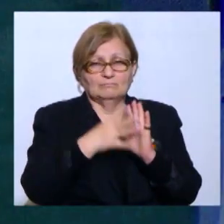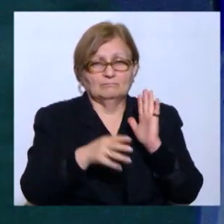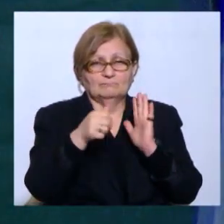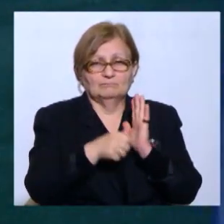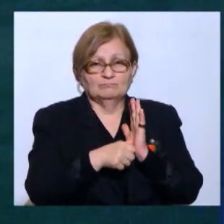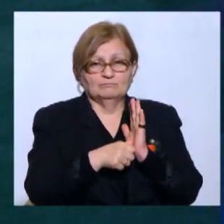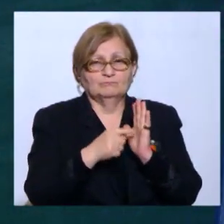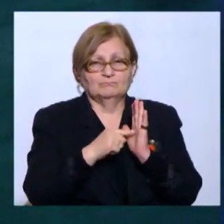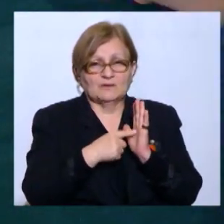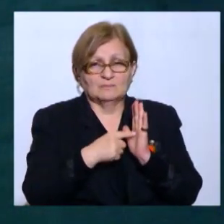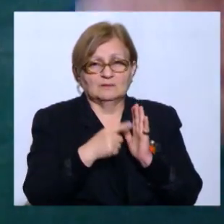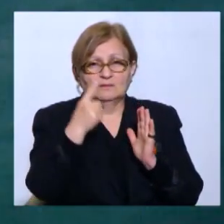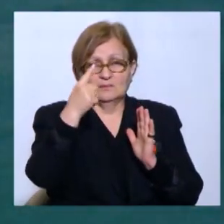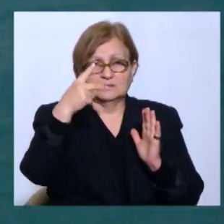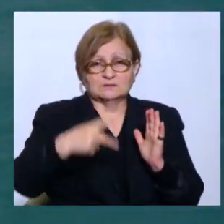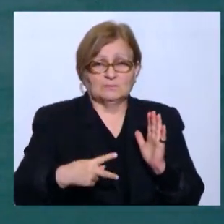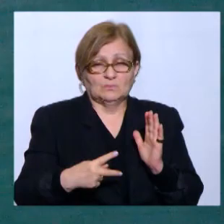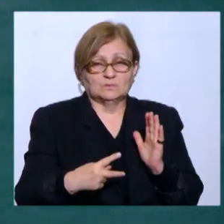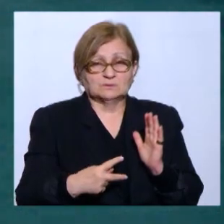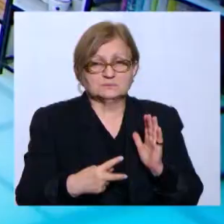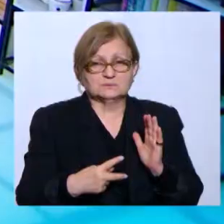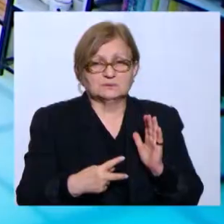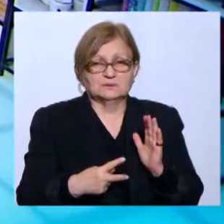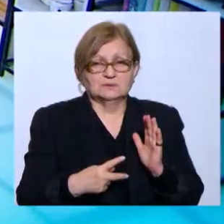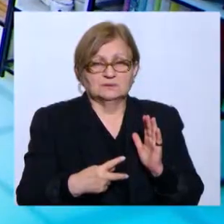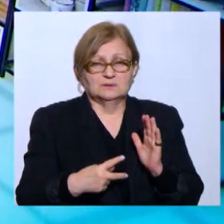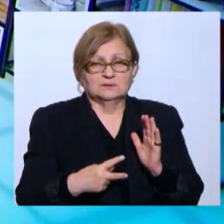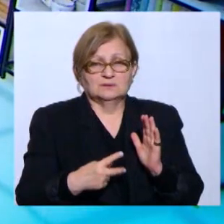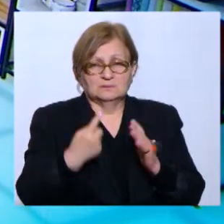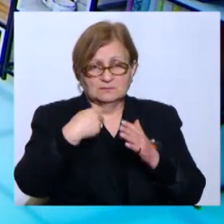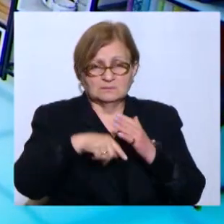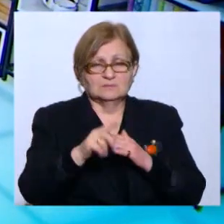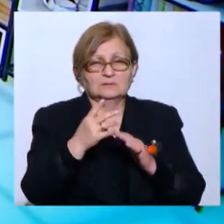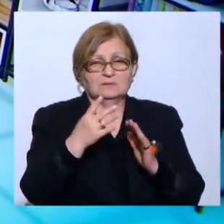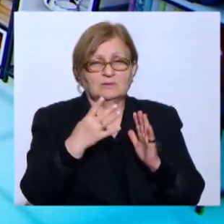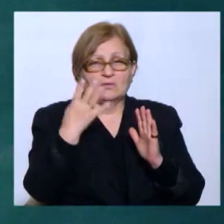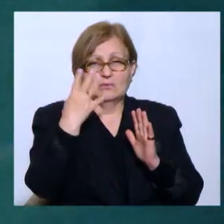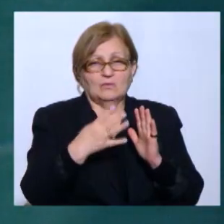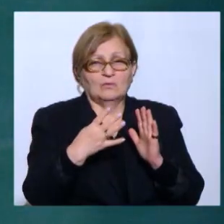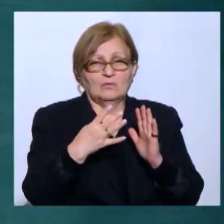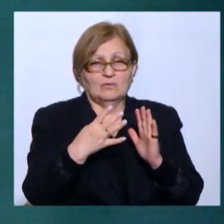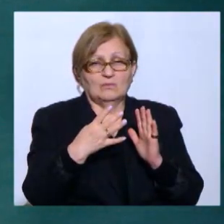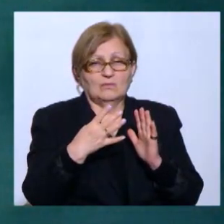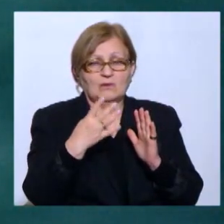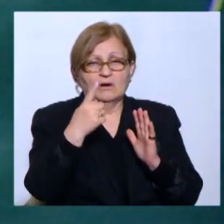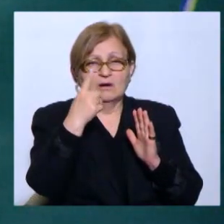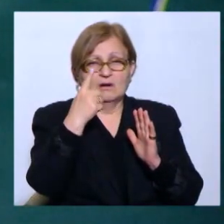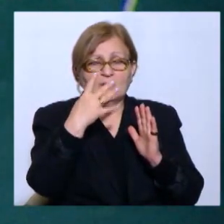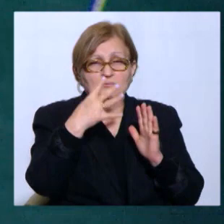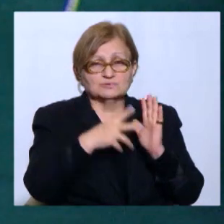96 გამრავლებული 1/2-ზე. რაც არის 48, შესაბამისად 100 მინუს